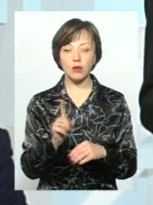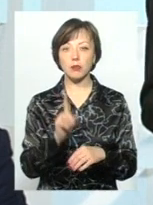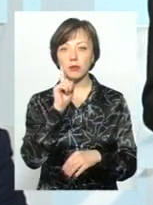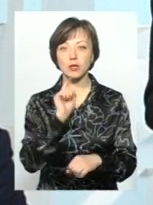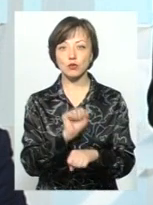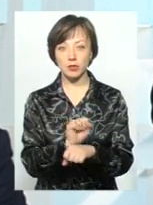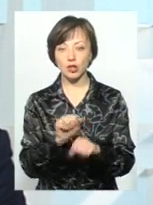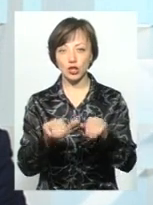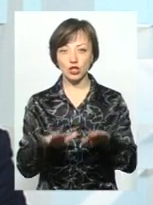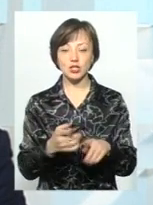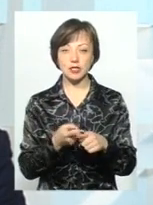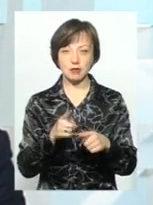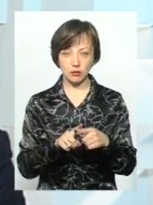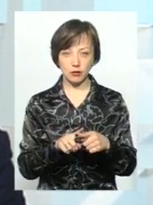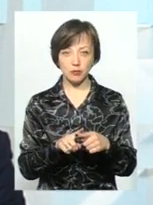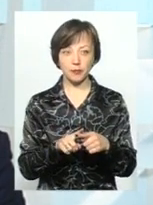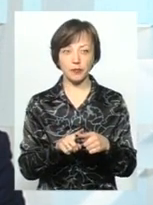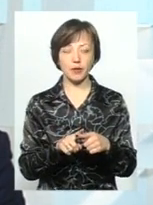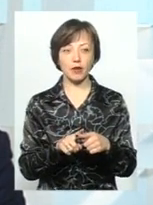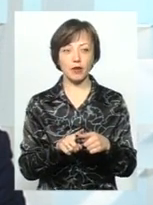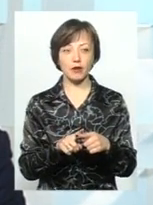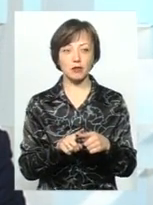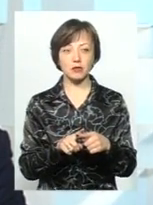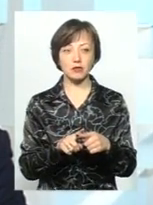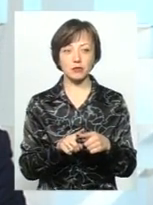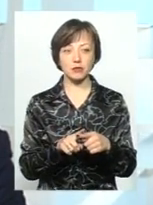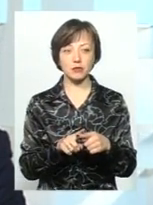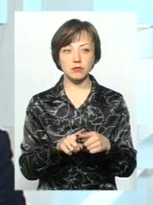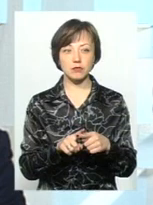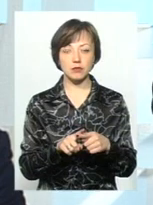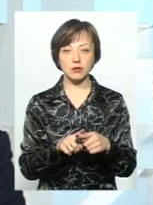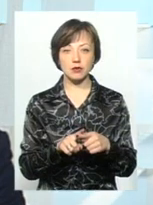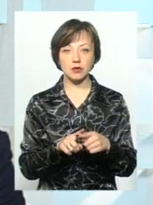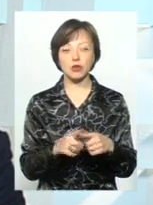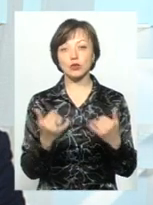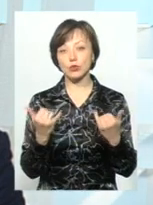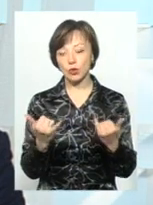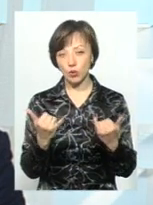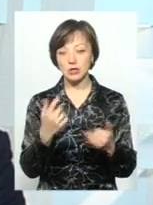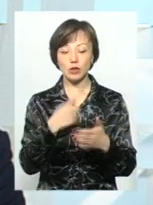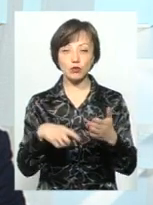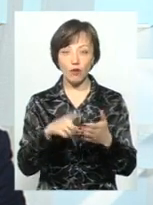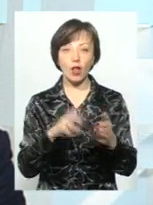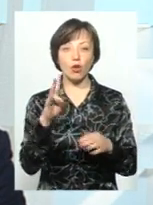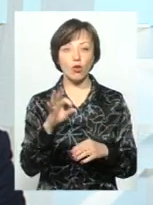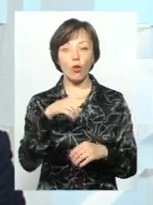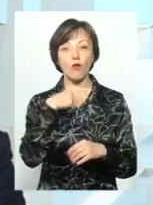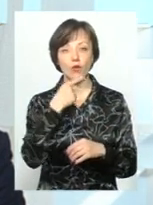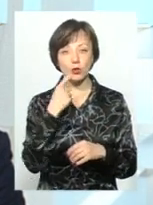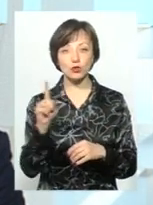призупинять рішення цієї постанови НКР, але її навіть сьогодні скасували. Але разом з тим ми говорили про те,